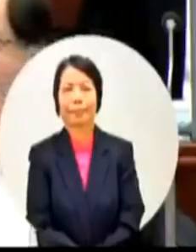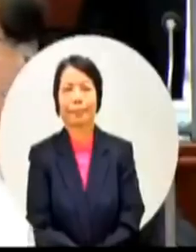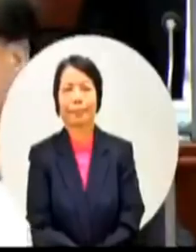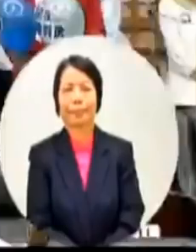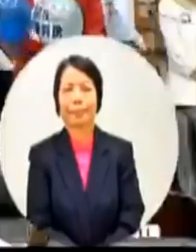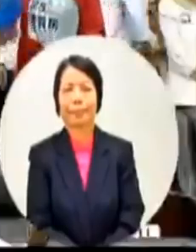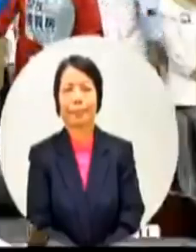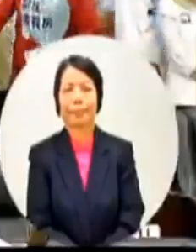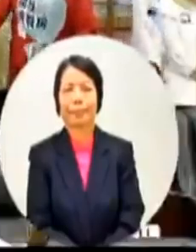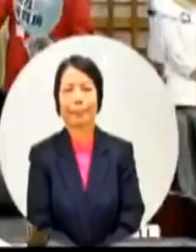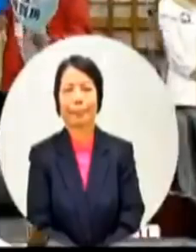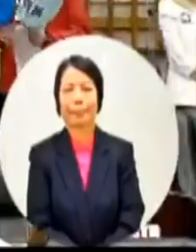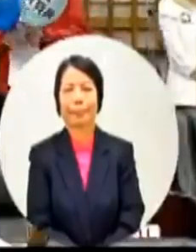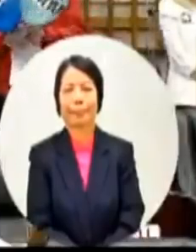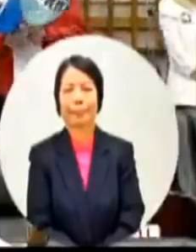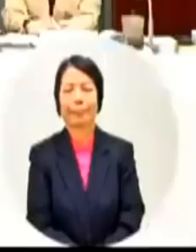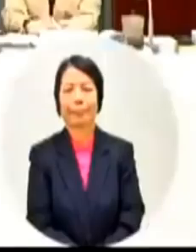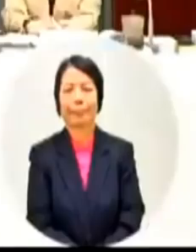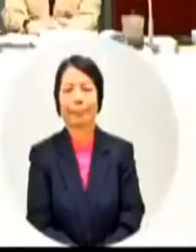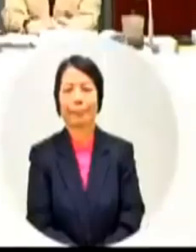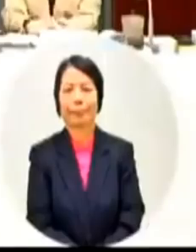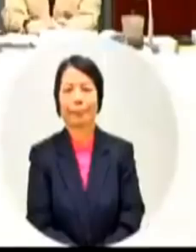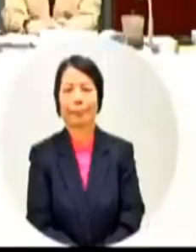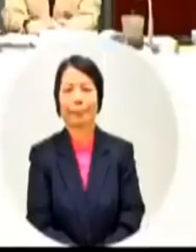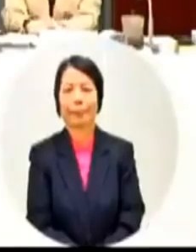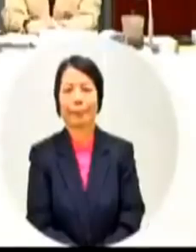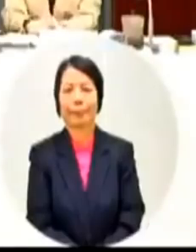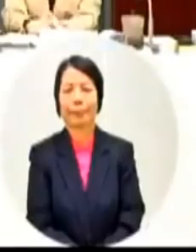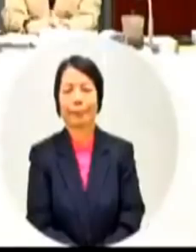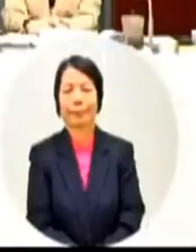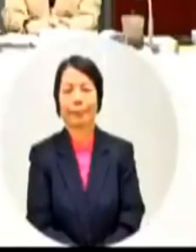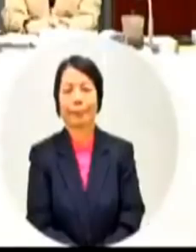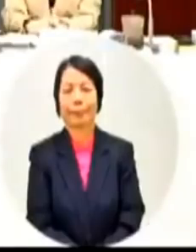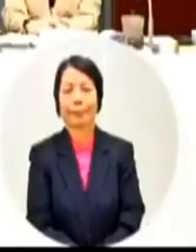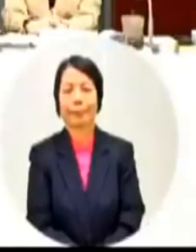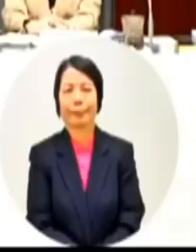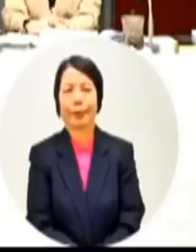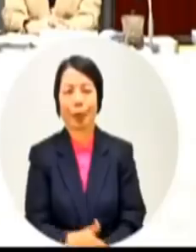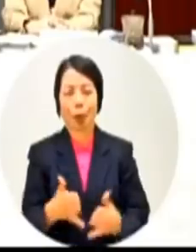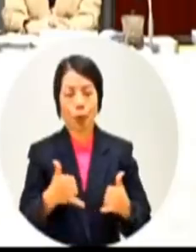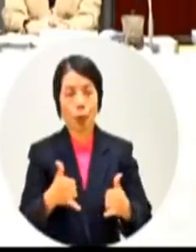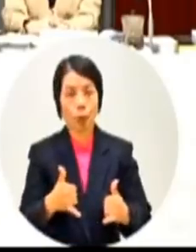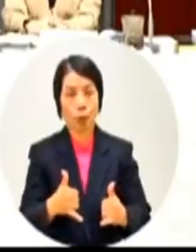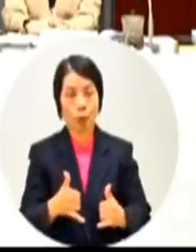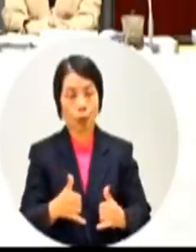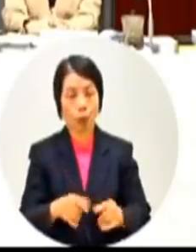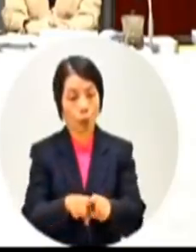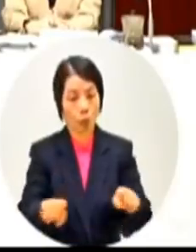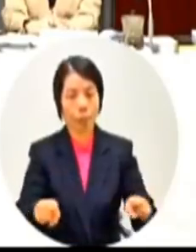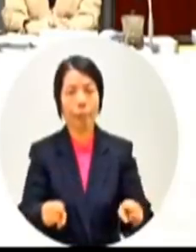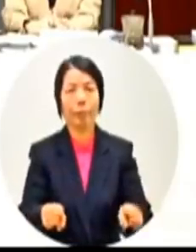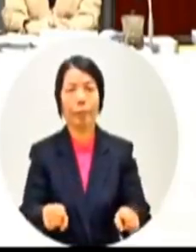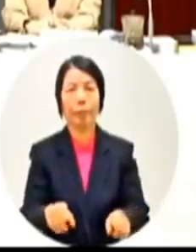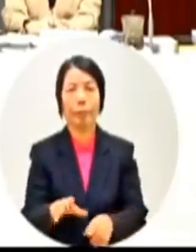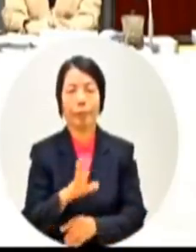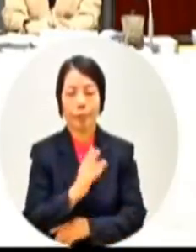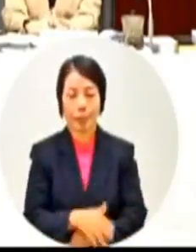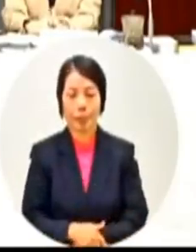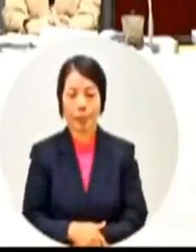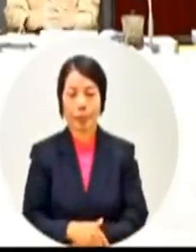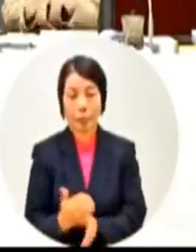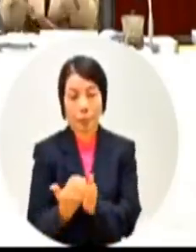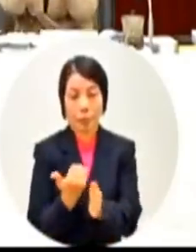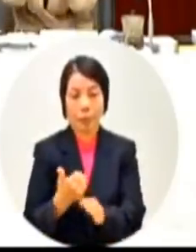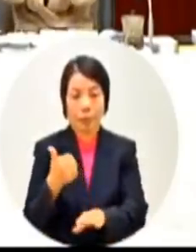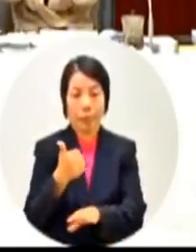李彦，那陆平的你是唔通堵唔到呢？陆平是顶任的市长的责任呢。